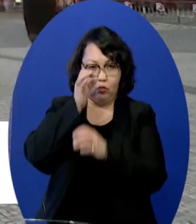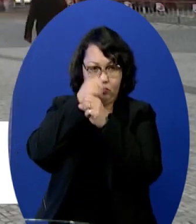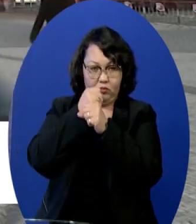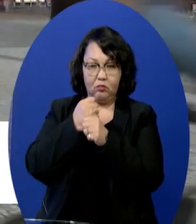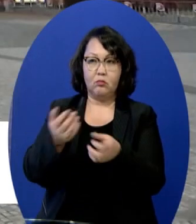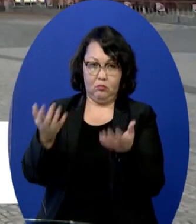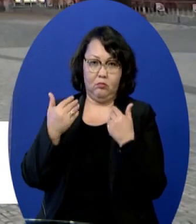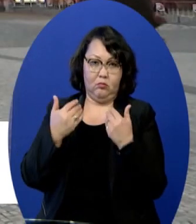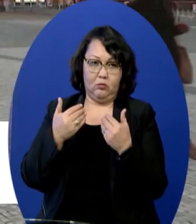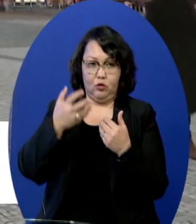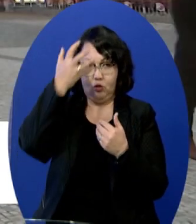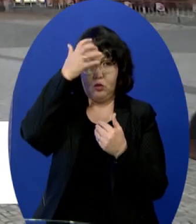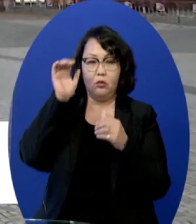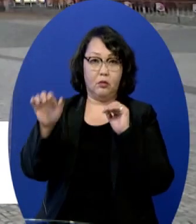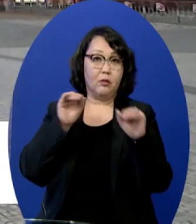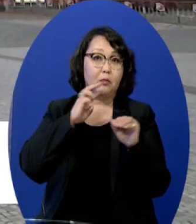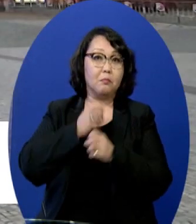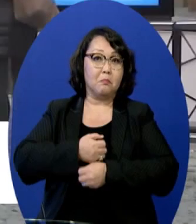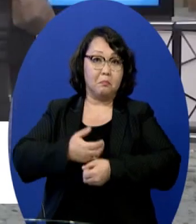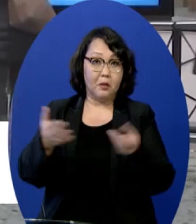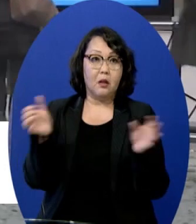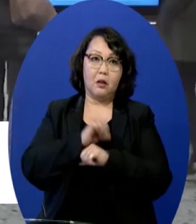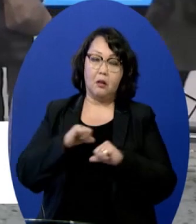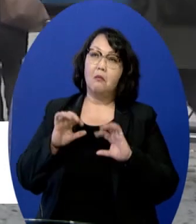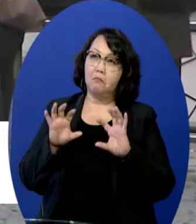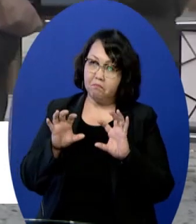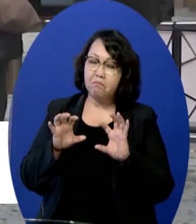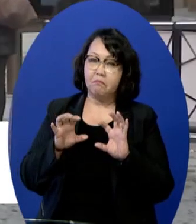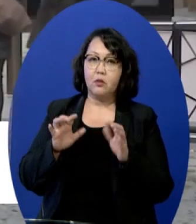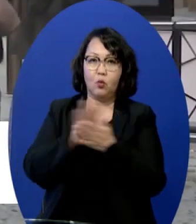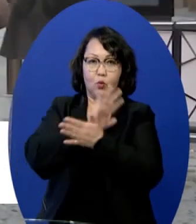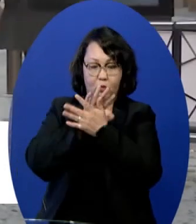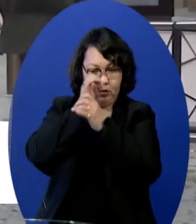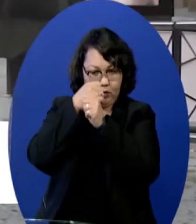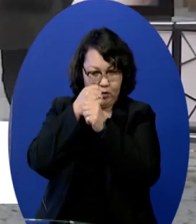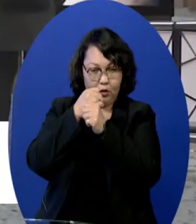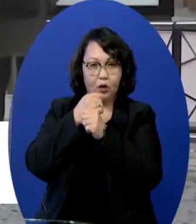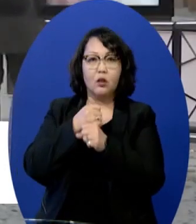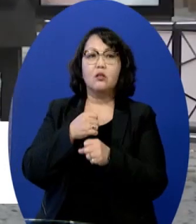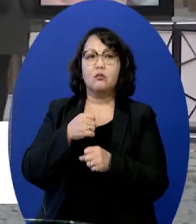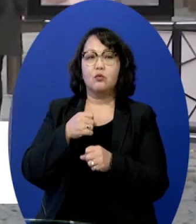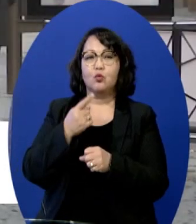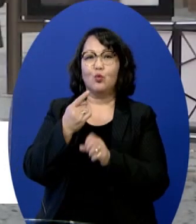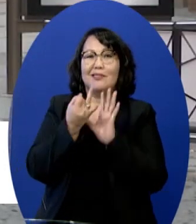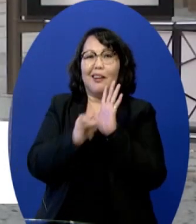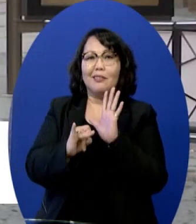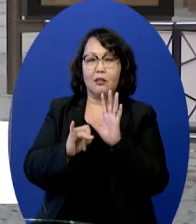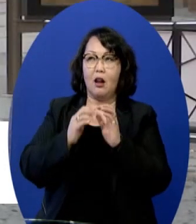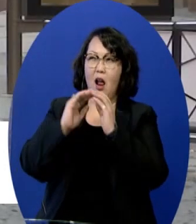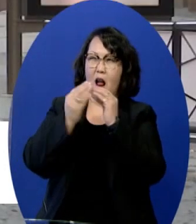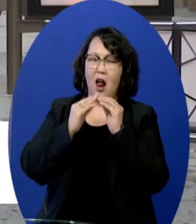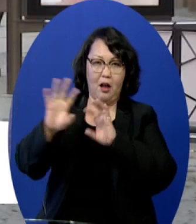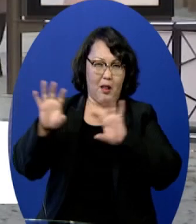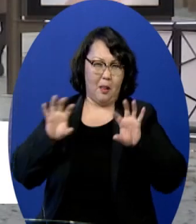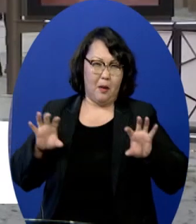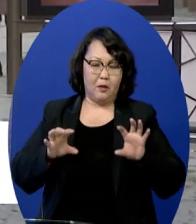шинжилгээнд хамрагдахыг эрх баригчид мэдээлсэн юм. За улс орон даяар төрөвжилсэн шинжилгээ хийх 170 гаруй цэгүүдийг байгуулсан байна.